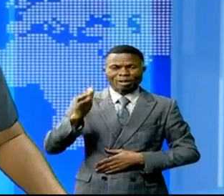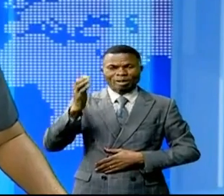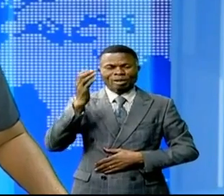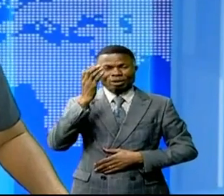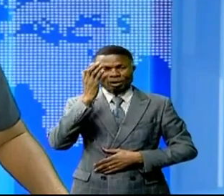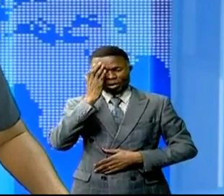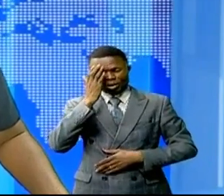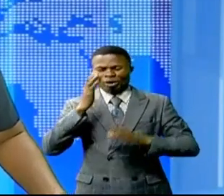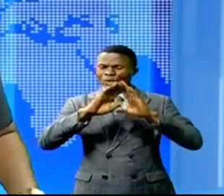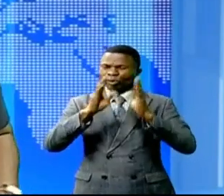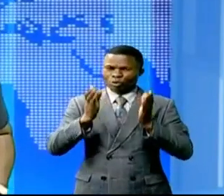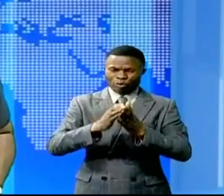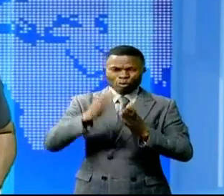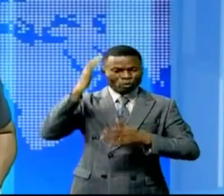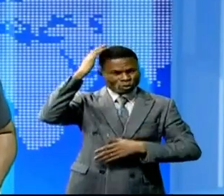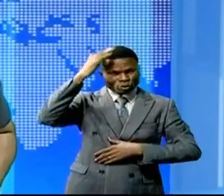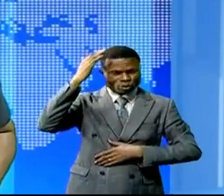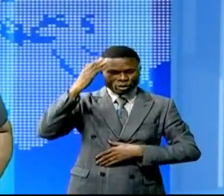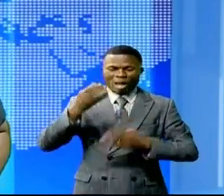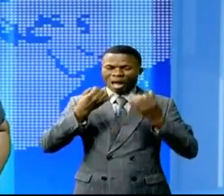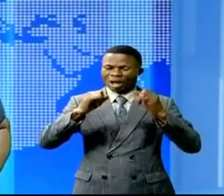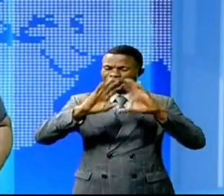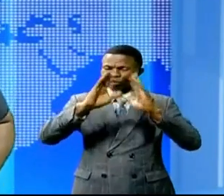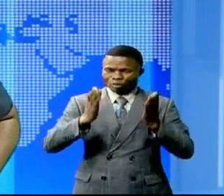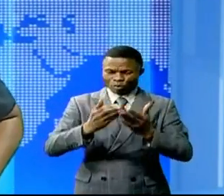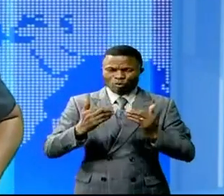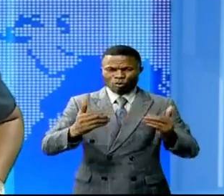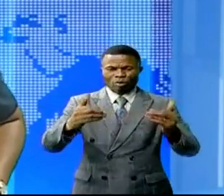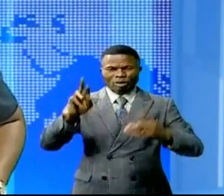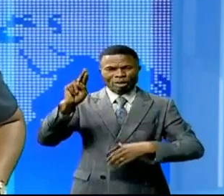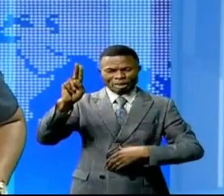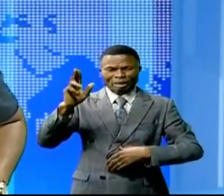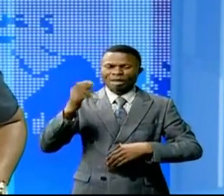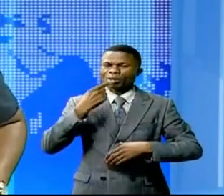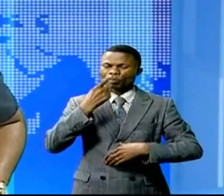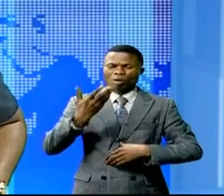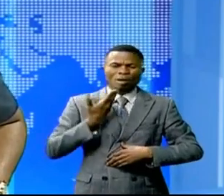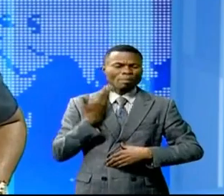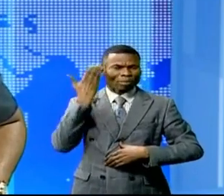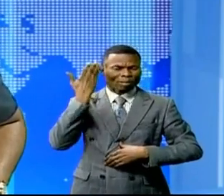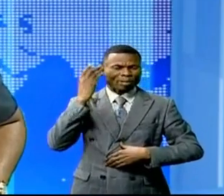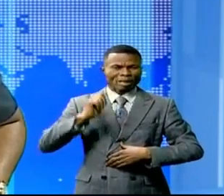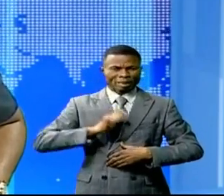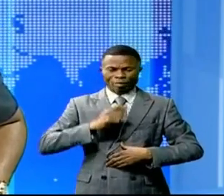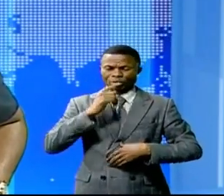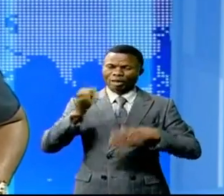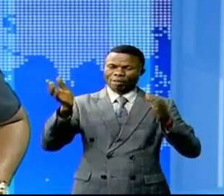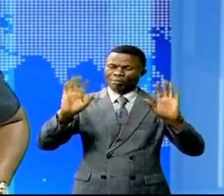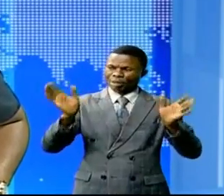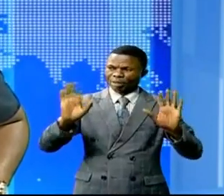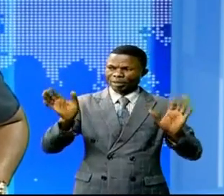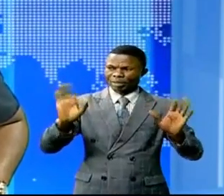vous faire donner la suite de l'actualité avec le 20h. D'ici là, portez-vous bien.